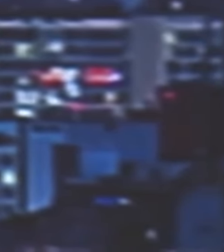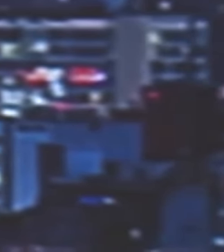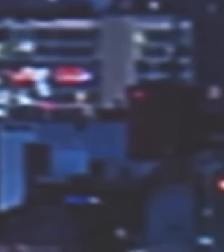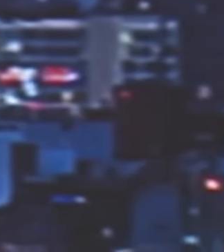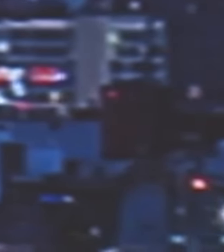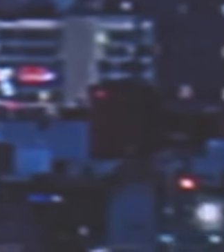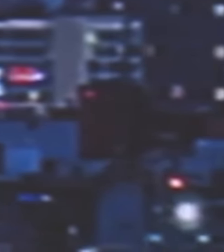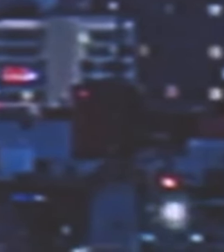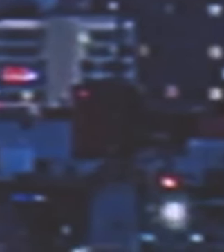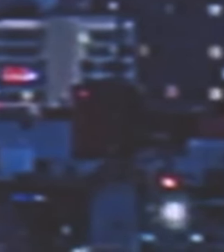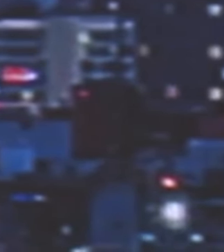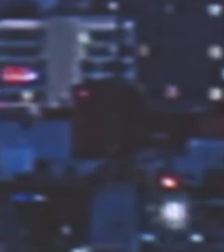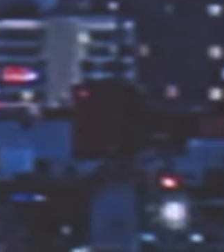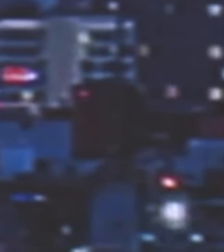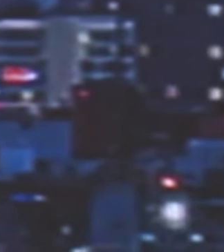뵙겠습니다